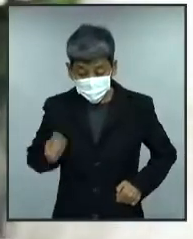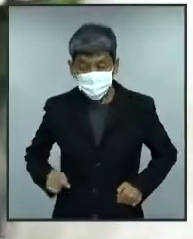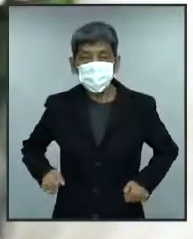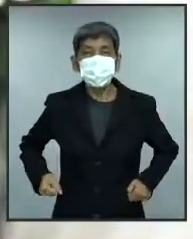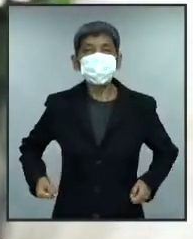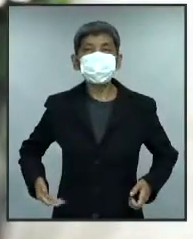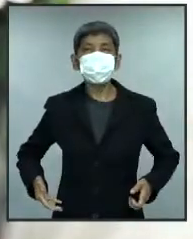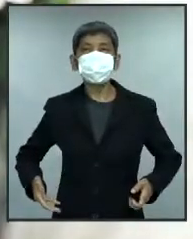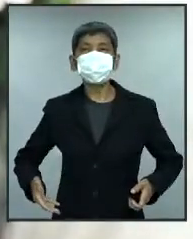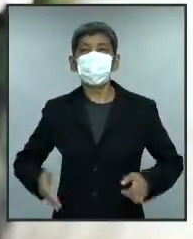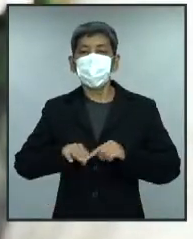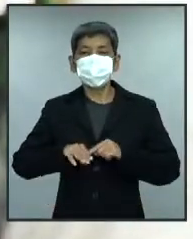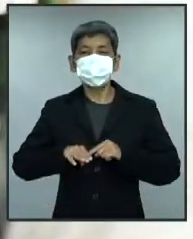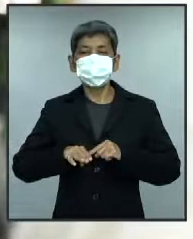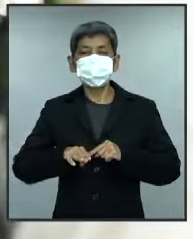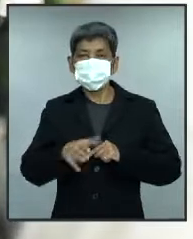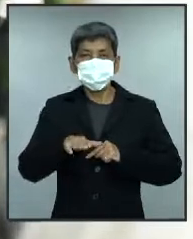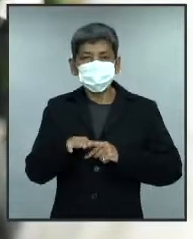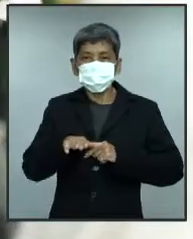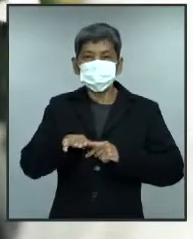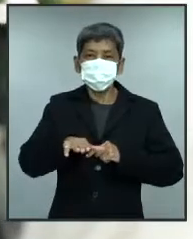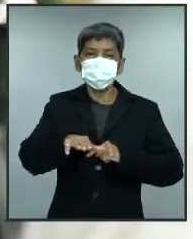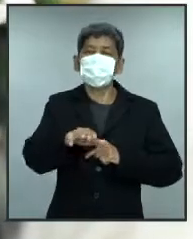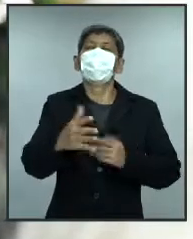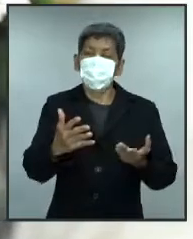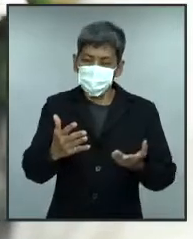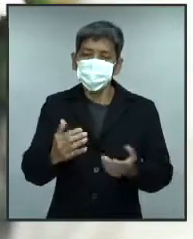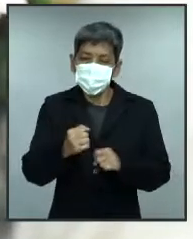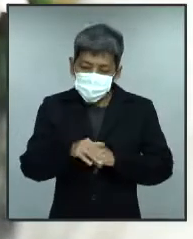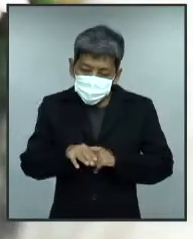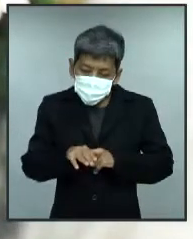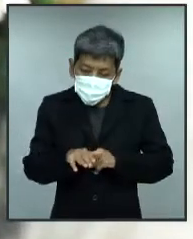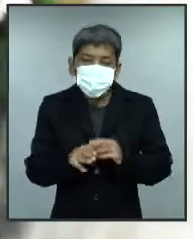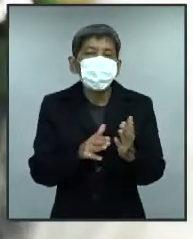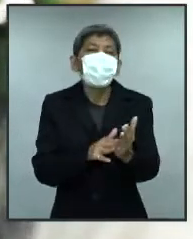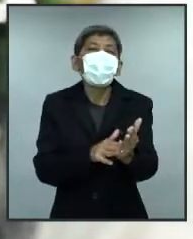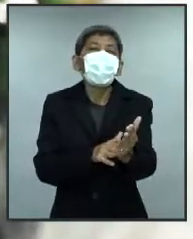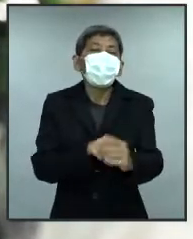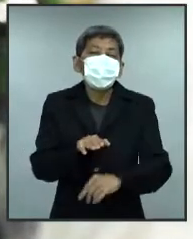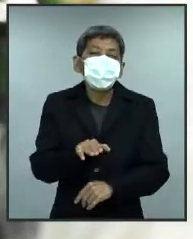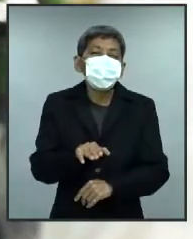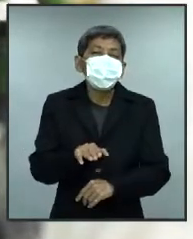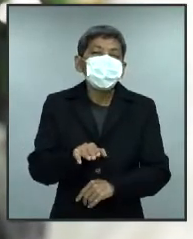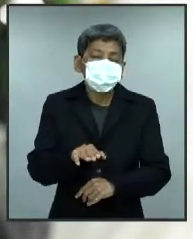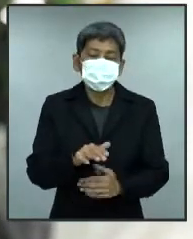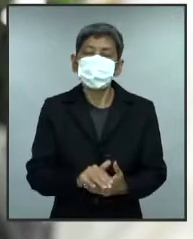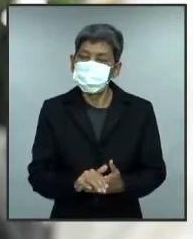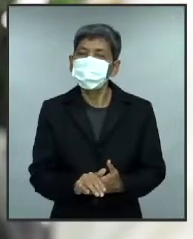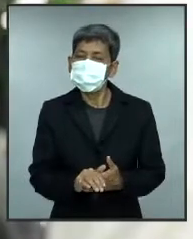ไปก็คือค่อยๆจ่ายไฟทีละน้อยแล้วก็มันจะได้ค่อยๆไป อ ันนั้นเอง